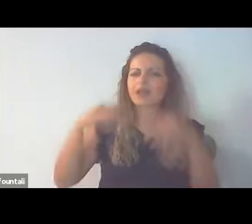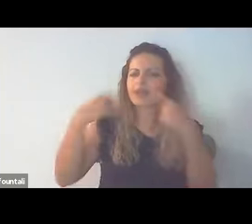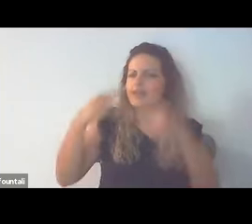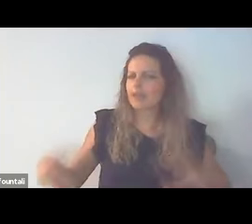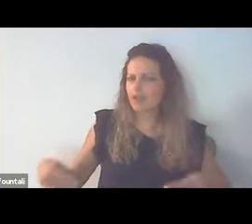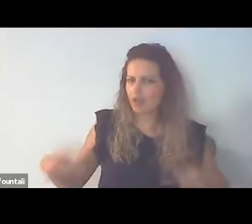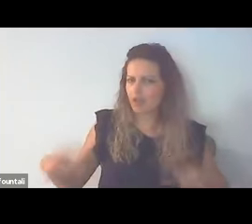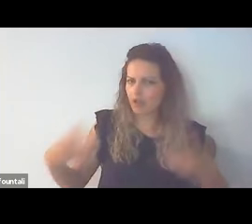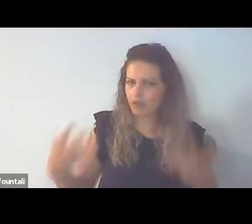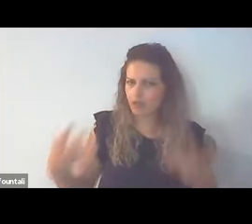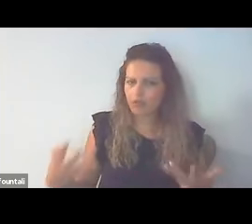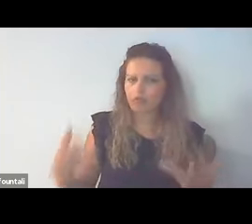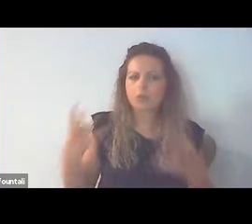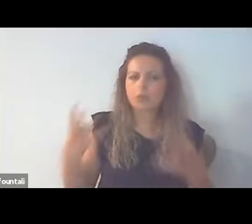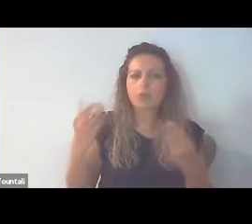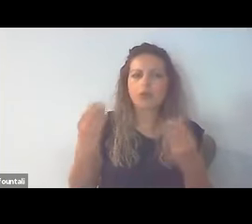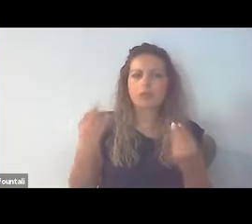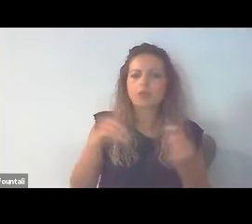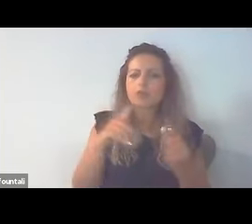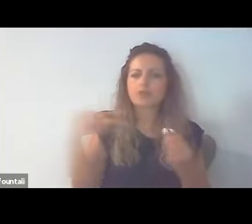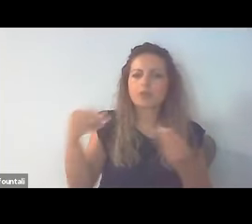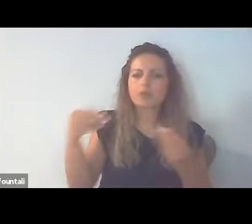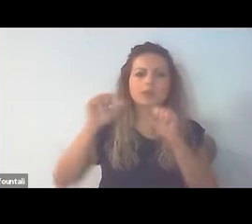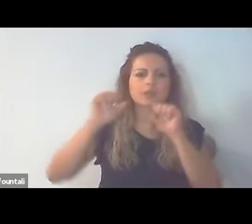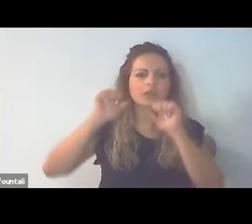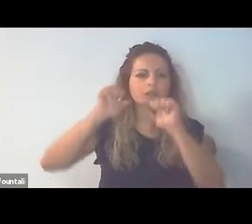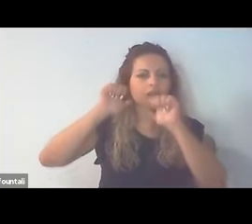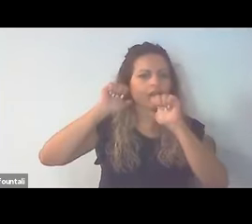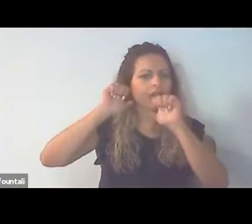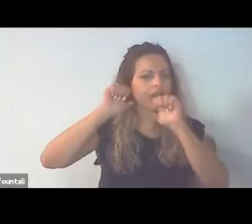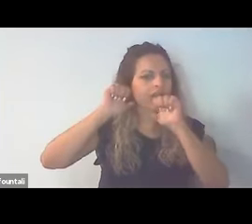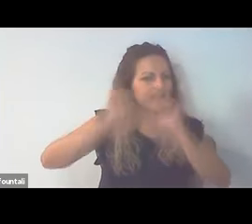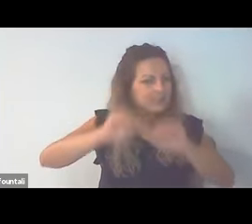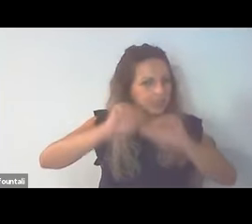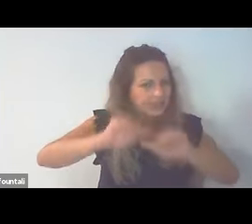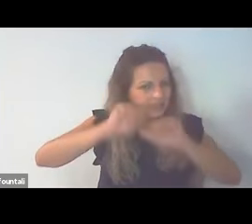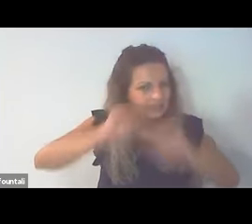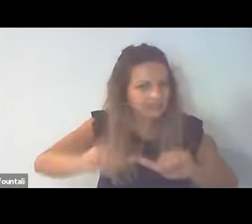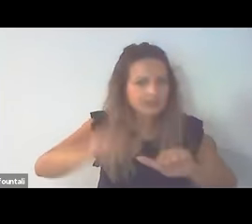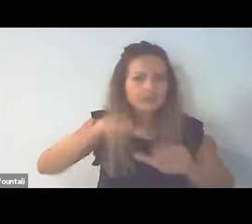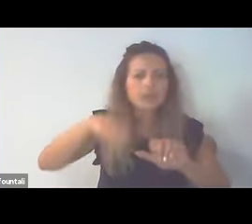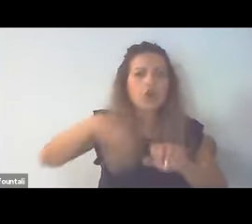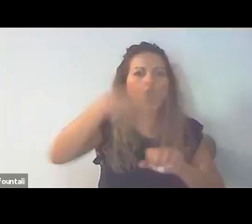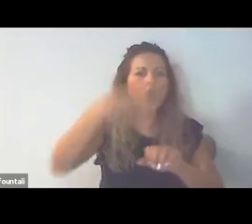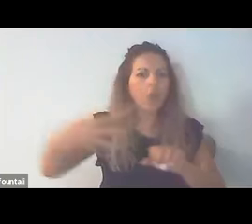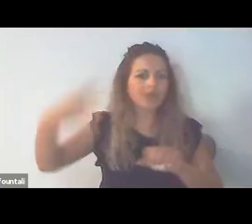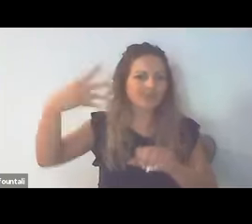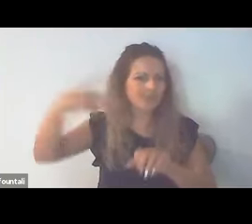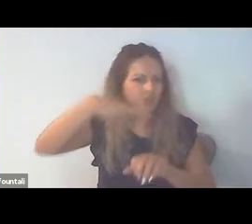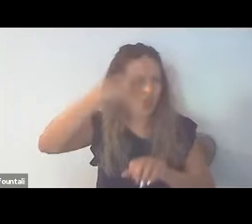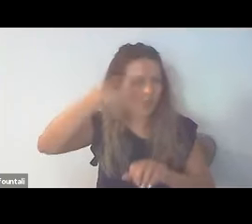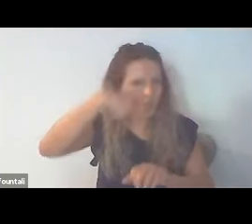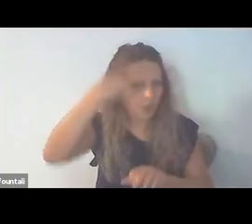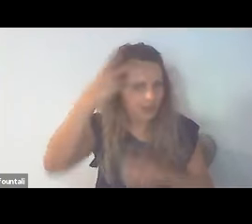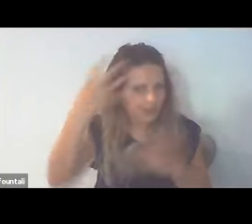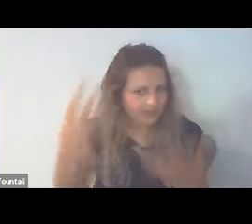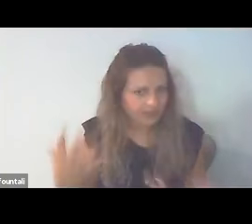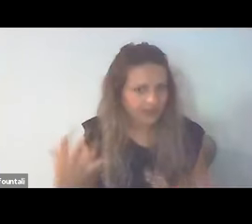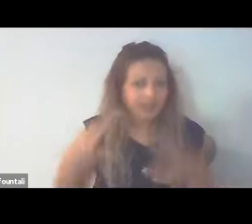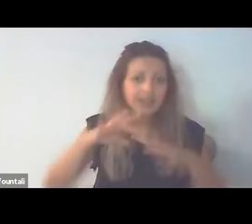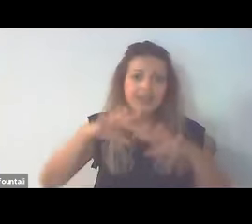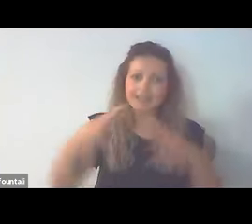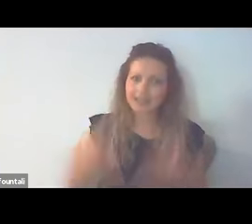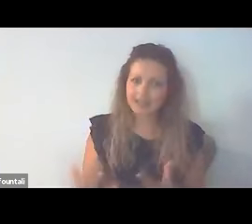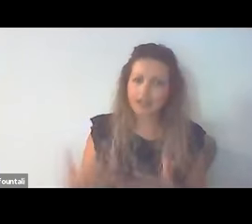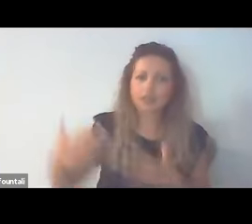ζητήματα των πολλαπλών καταπιέσεων και φυσικά τα αλλόκια δικαιώματα. Και είναι κάτι το οποίο θέλουμε να αναδείξουμε με πολλούς τρόπους στο